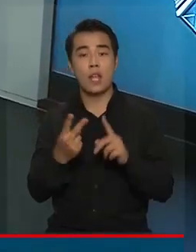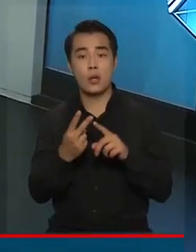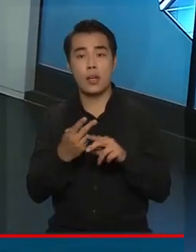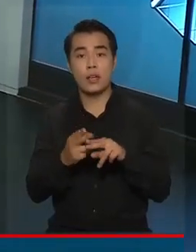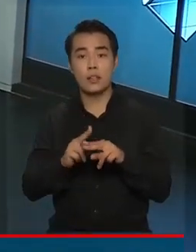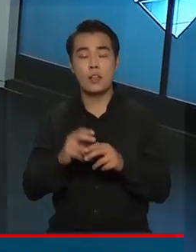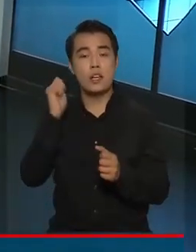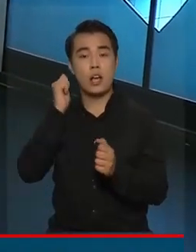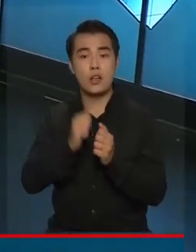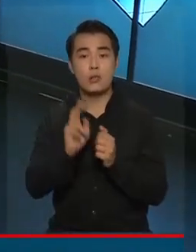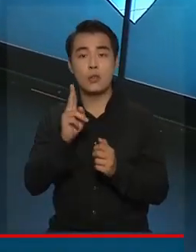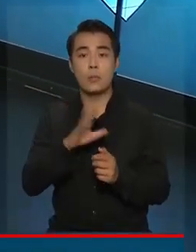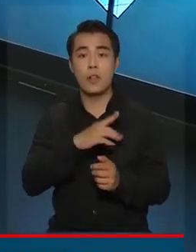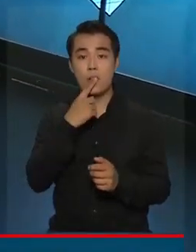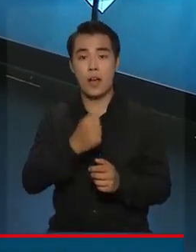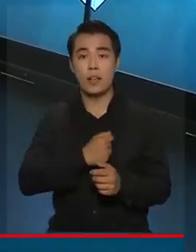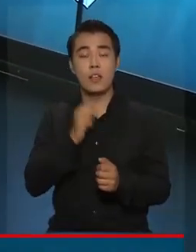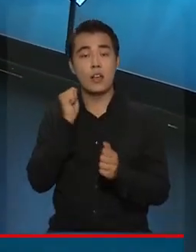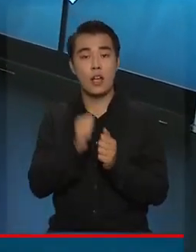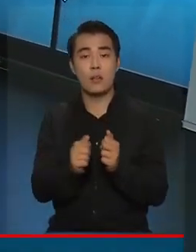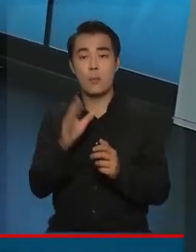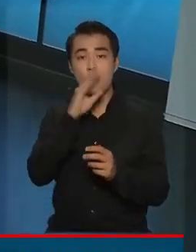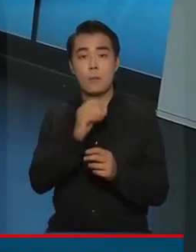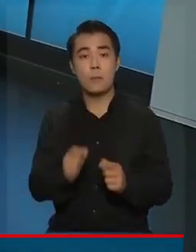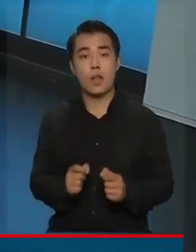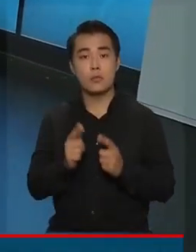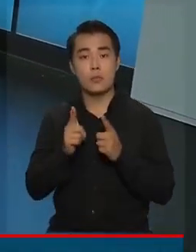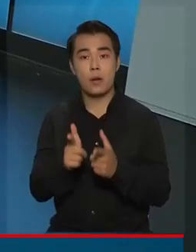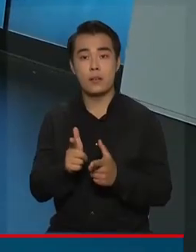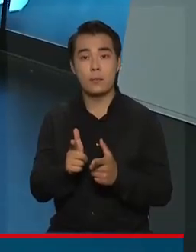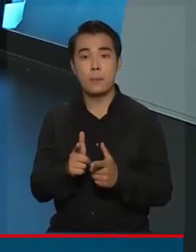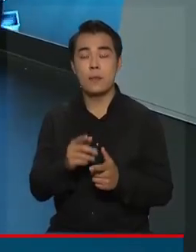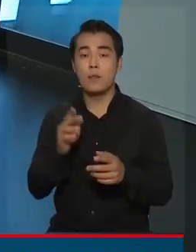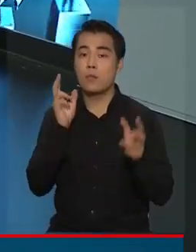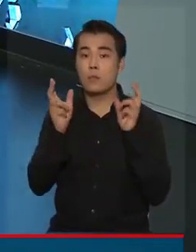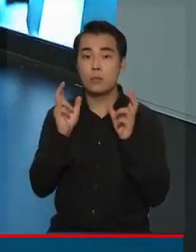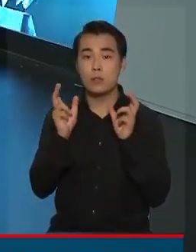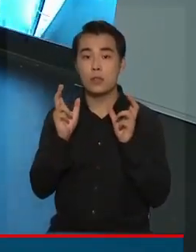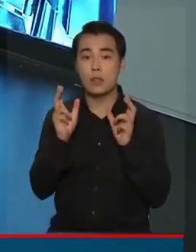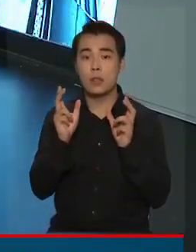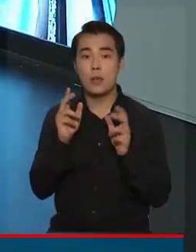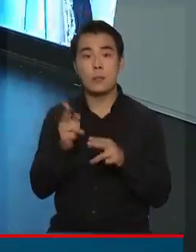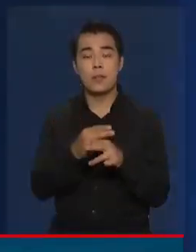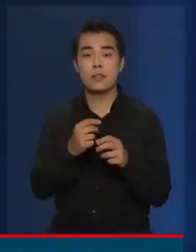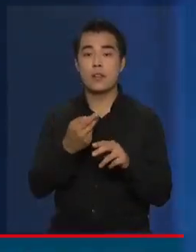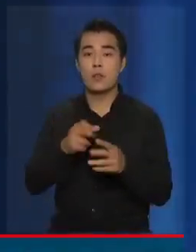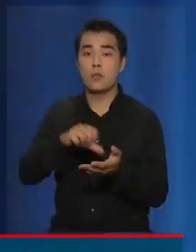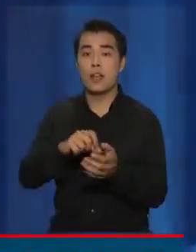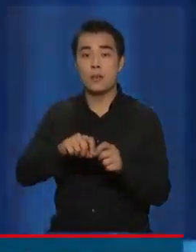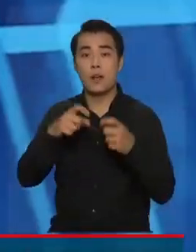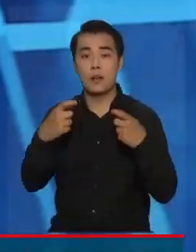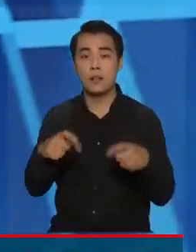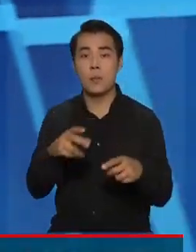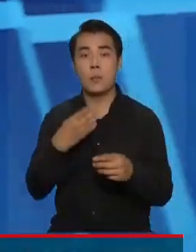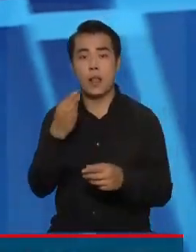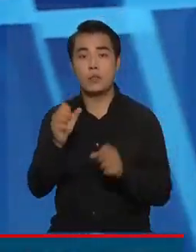При этом каждый, кто отслужил, каждый сможет поступать в вузы без учета ЕНТ на платной